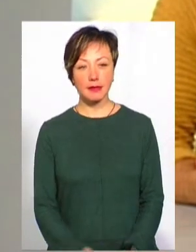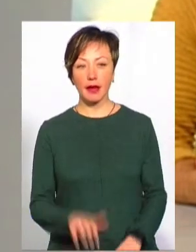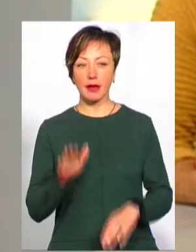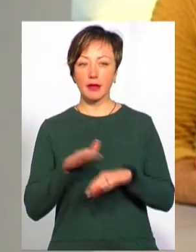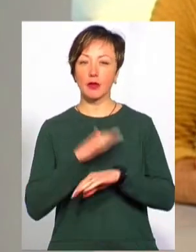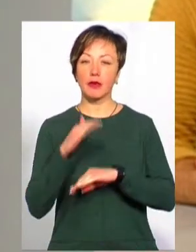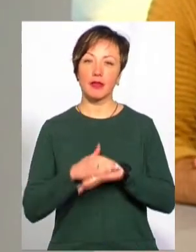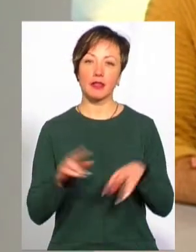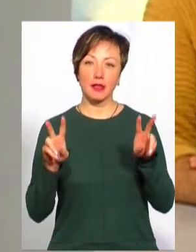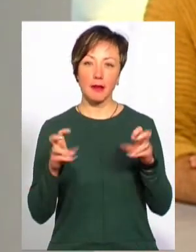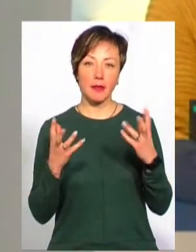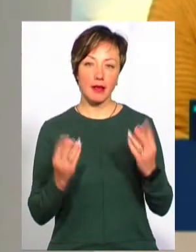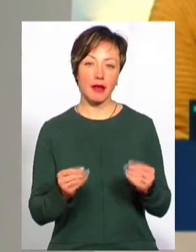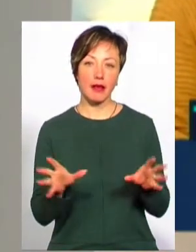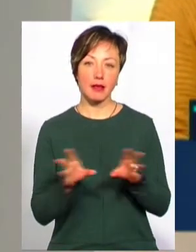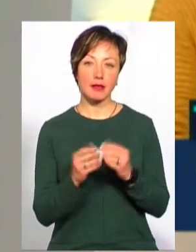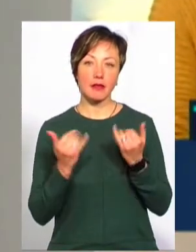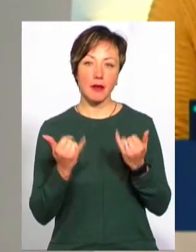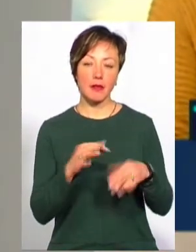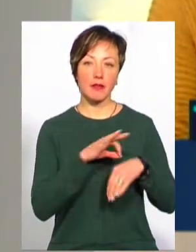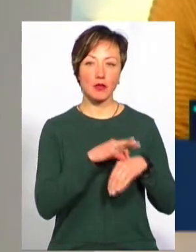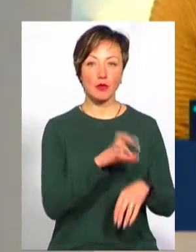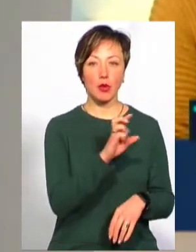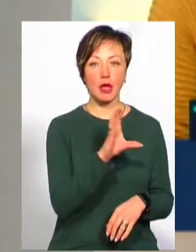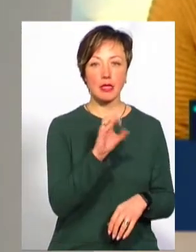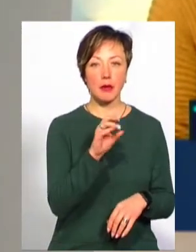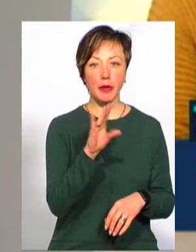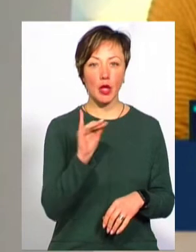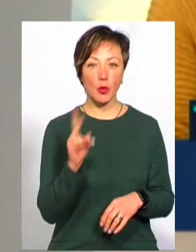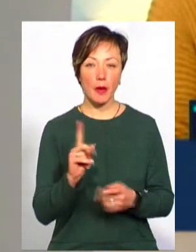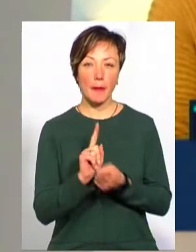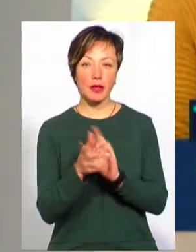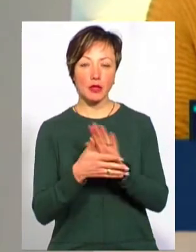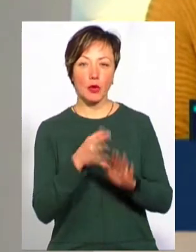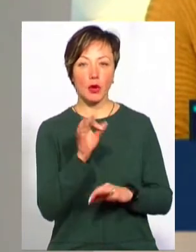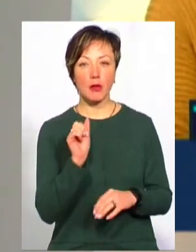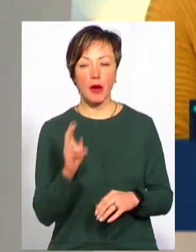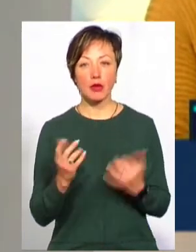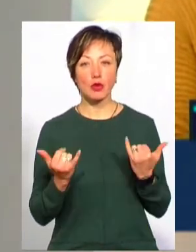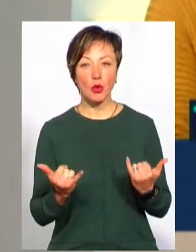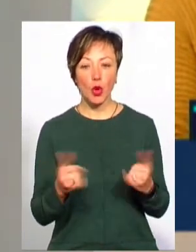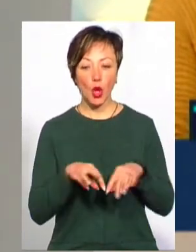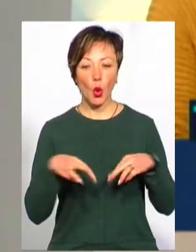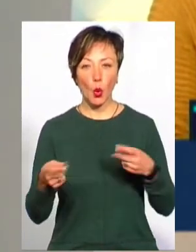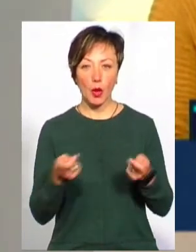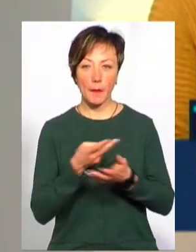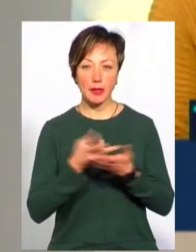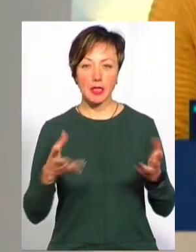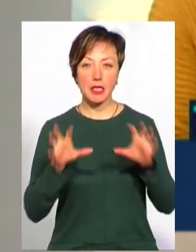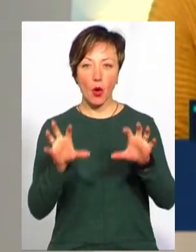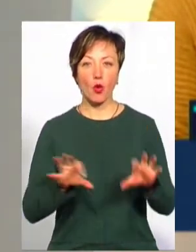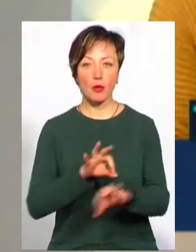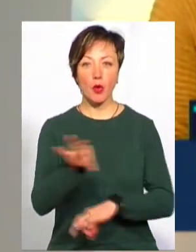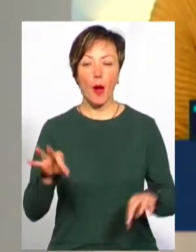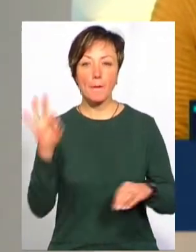Доброго вечора, це «Тема дня». З вами Богдан Семенюк. На жестову мову перекладає Ольга Рибак. Сьогодні уряд презентував законопроєкт